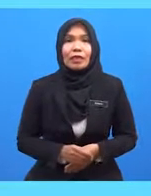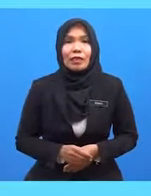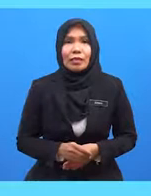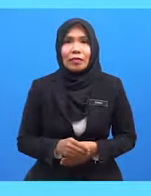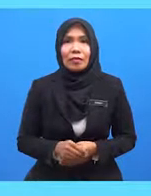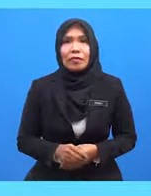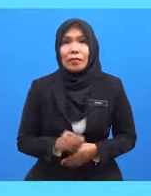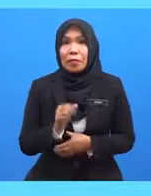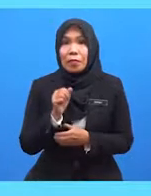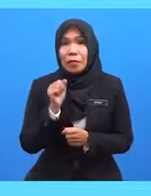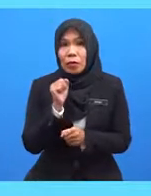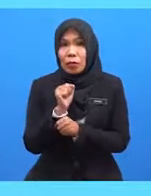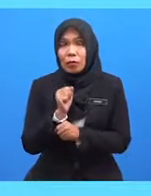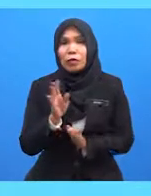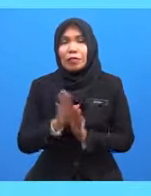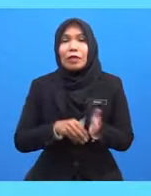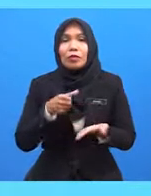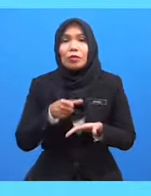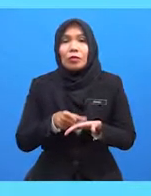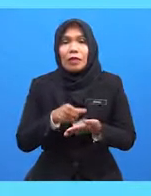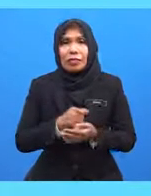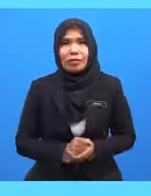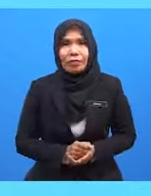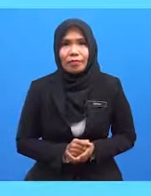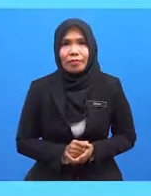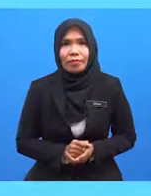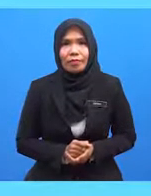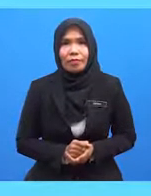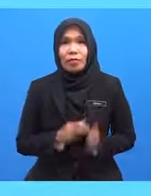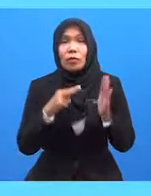mengumumkan syarat undang-undang dan